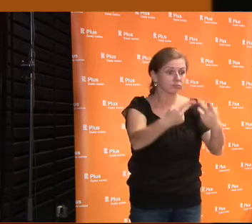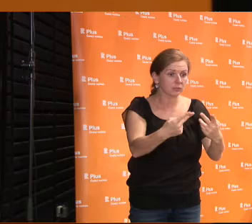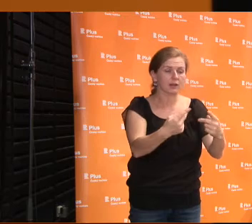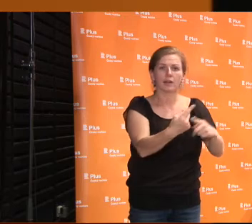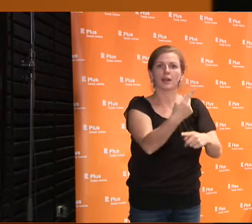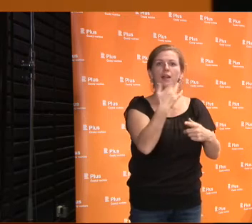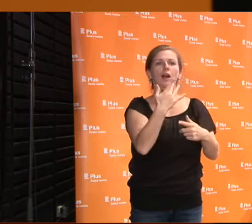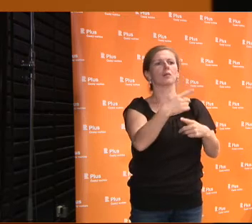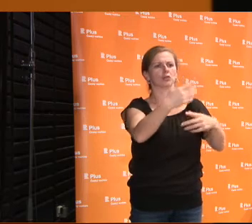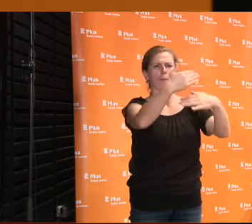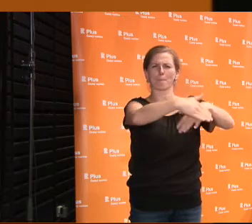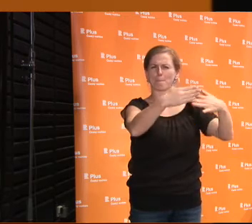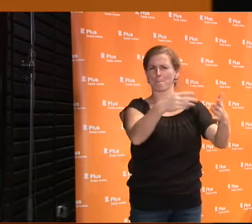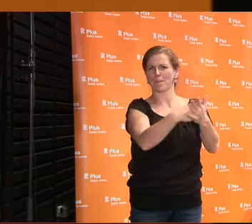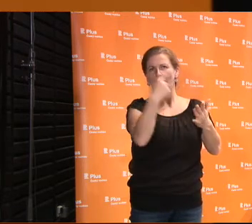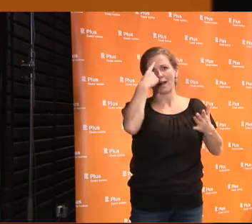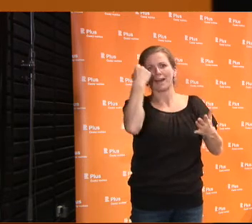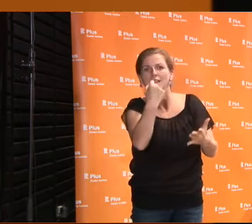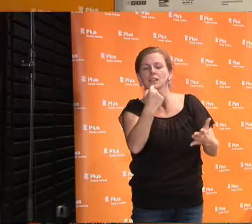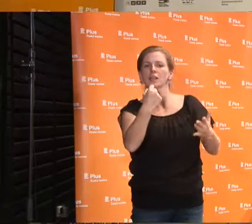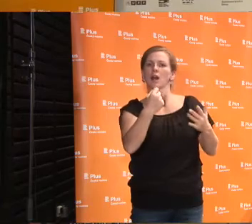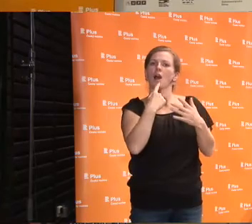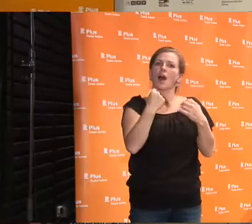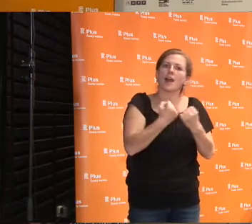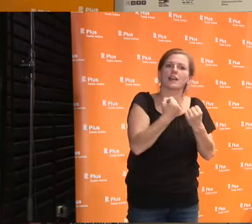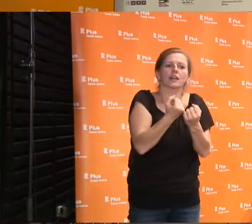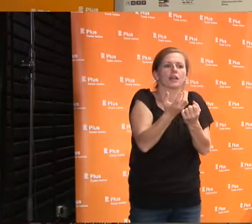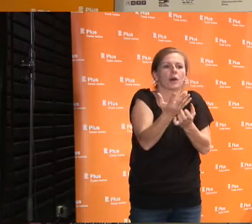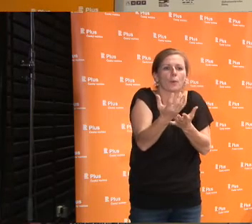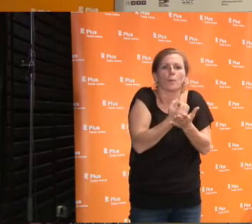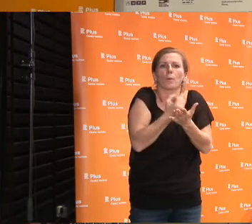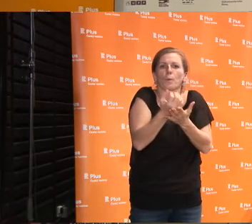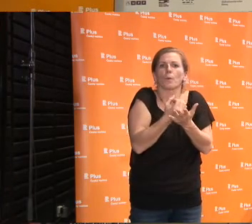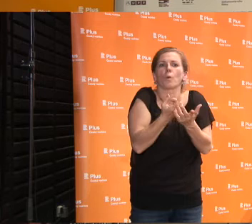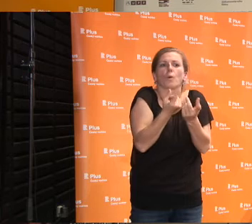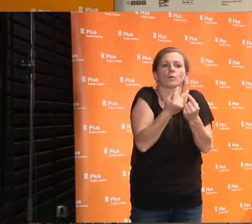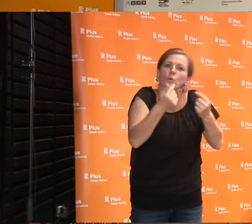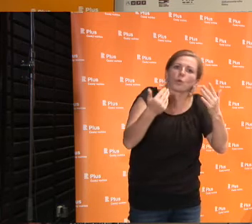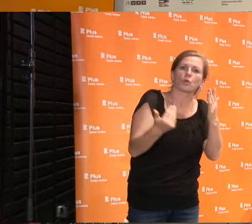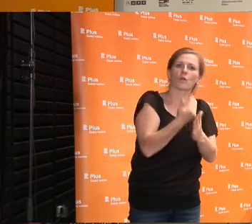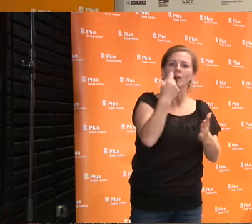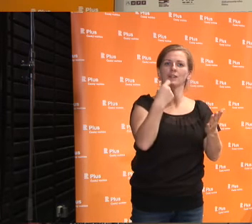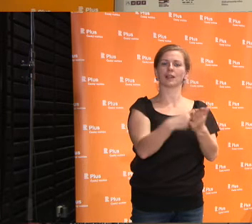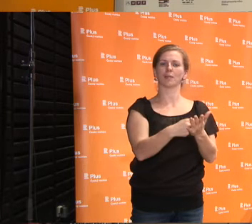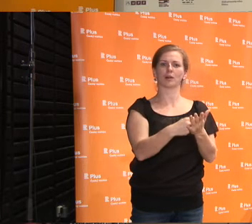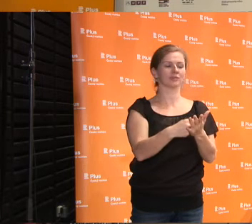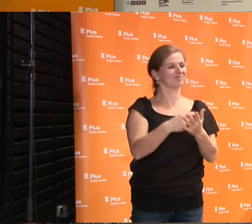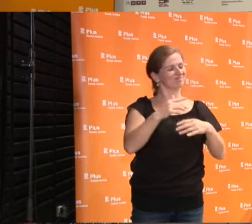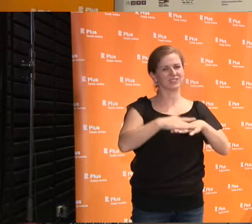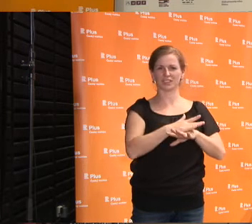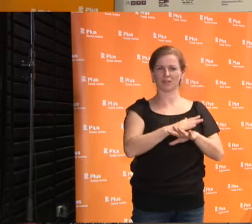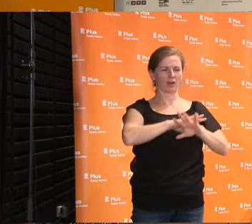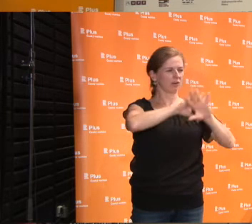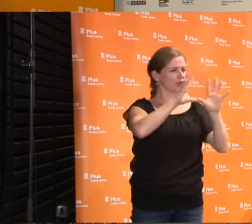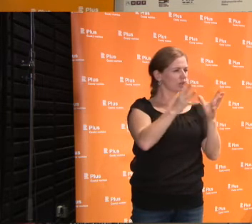nové energetiky, protože já si myslím, že tyhle všechny věci se musí jaksi spojovat,